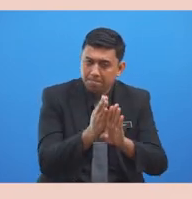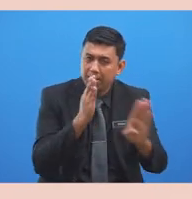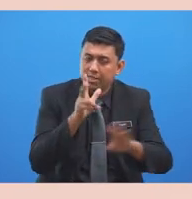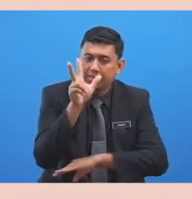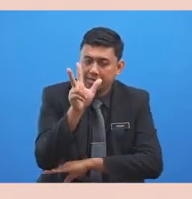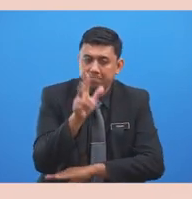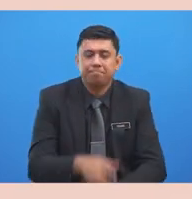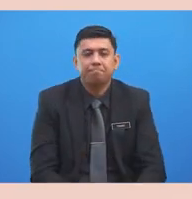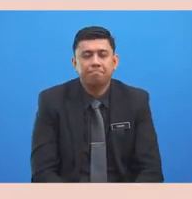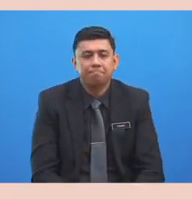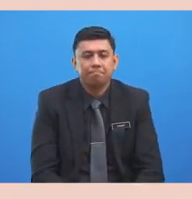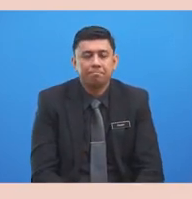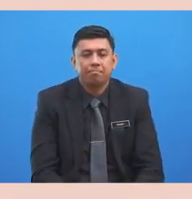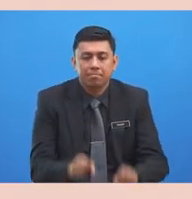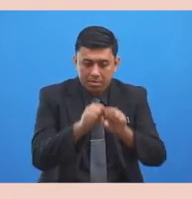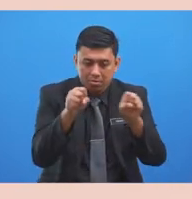ketiga.